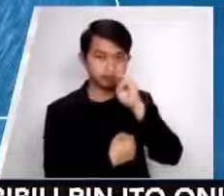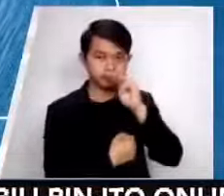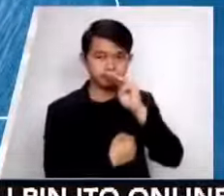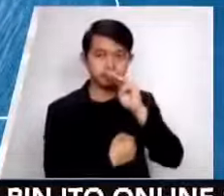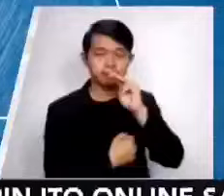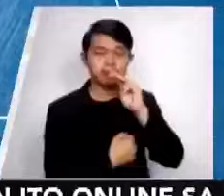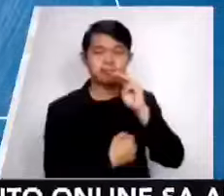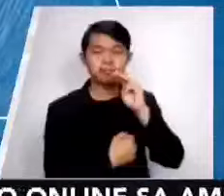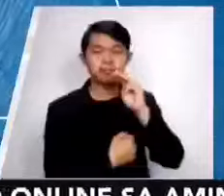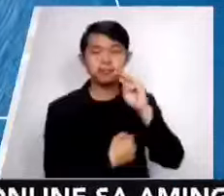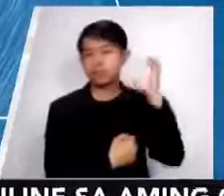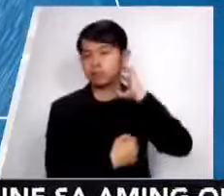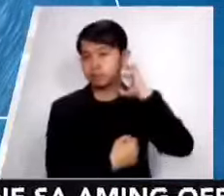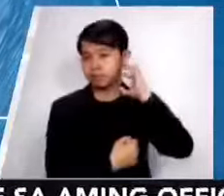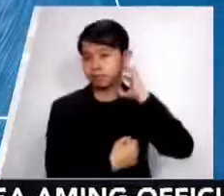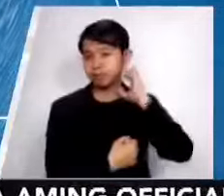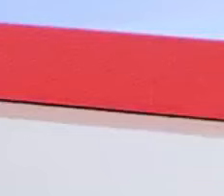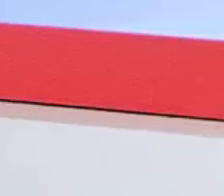at landslide.